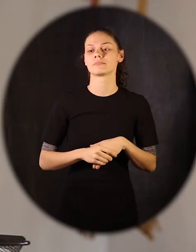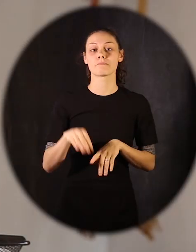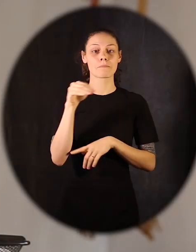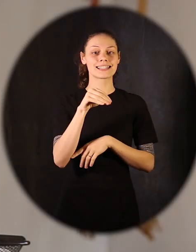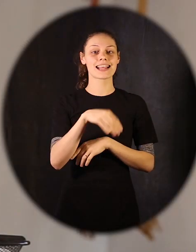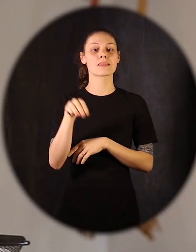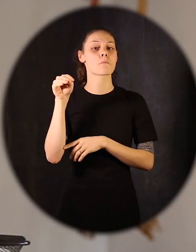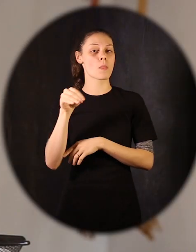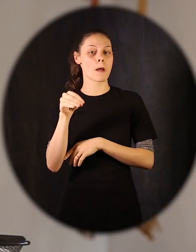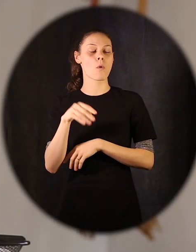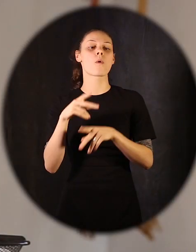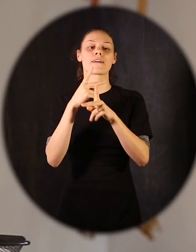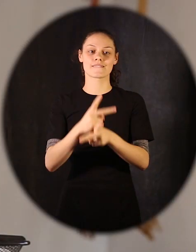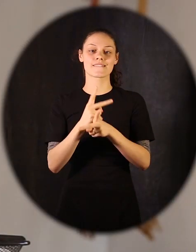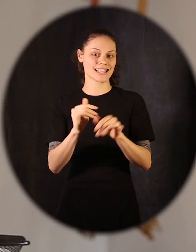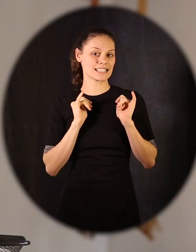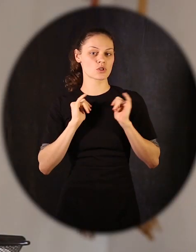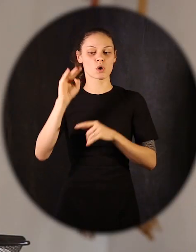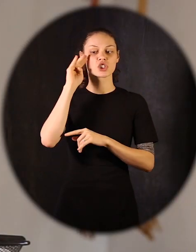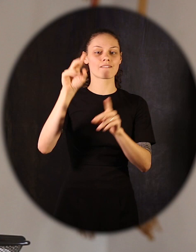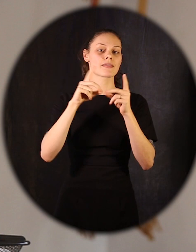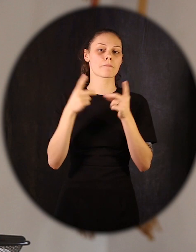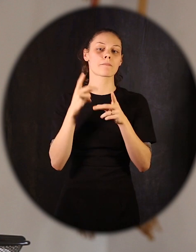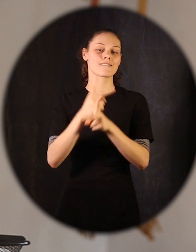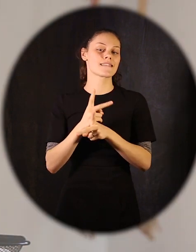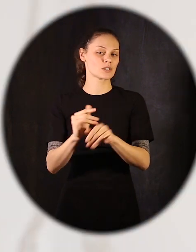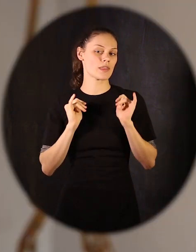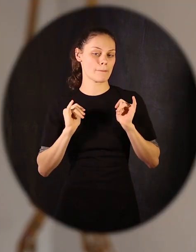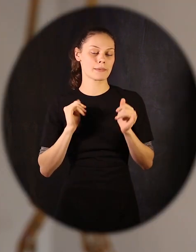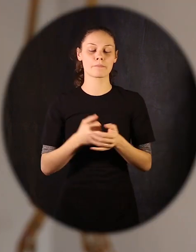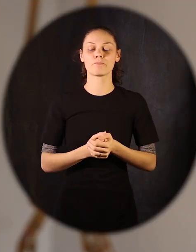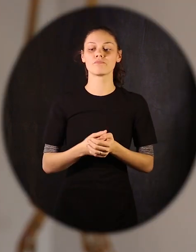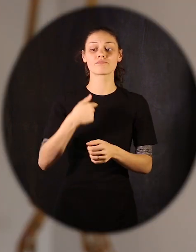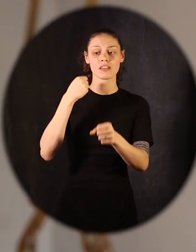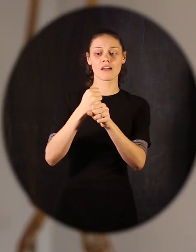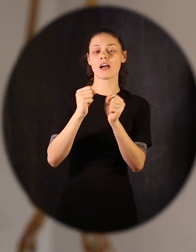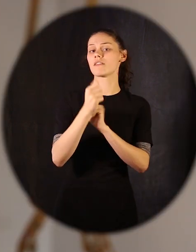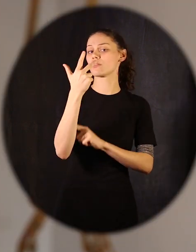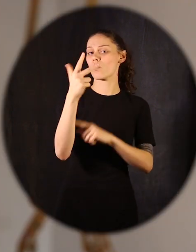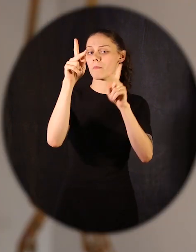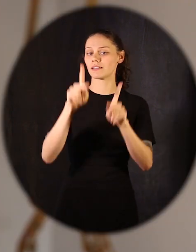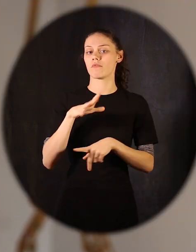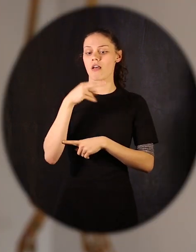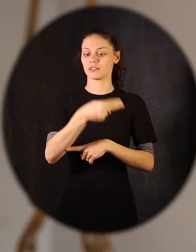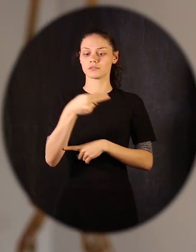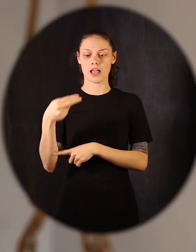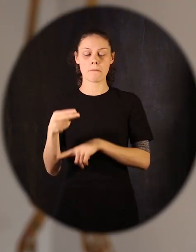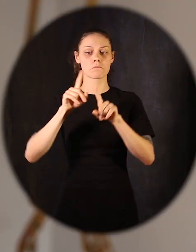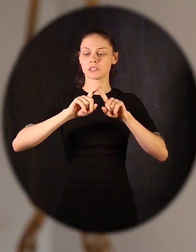Mathilde Montembeau, physiothérapeute, chef du département de physiothérapie. Moi, je travaille avec trois personnes qui ont des